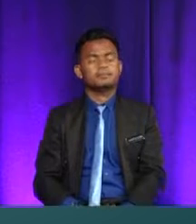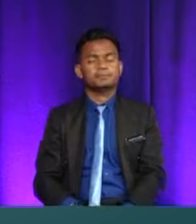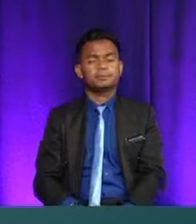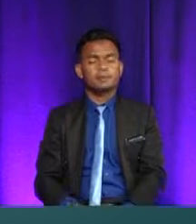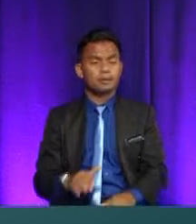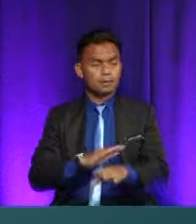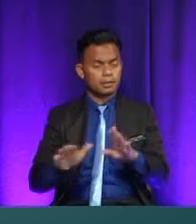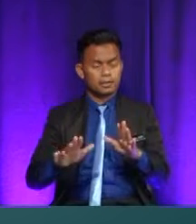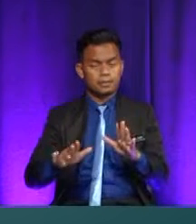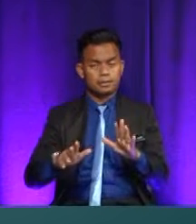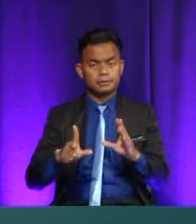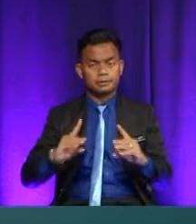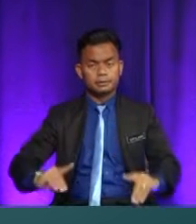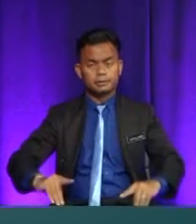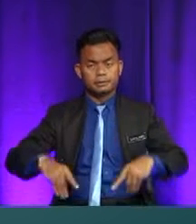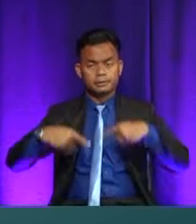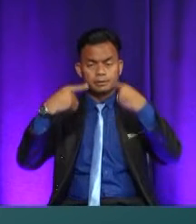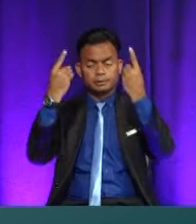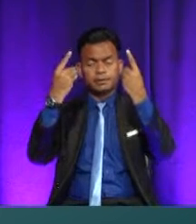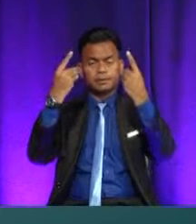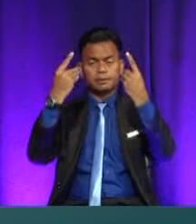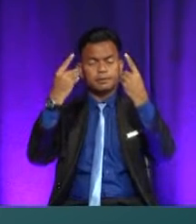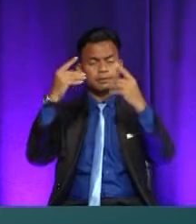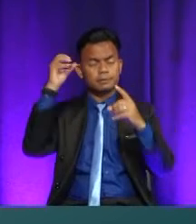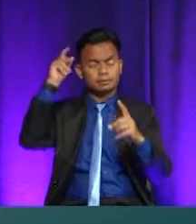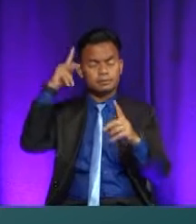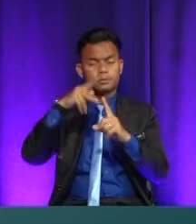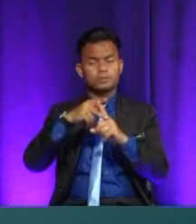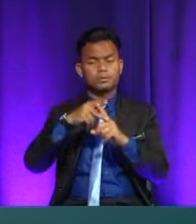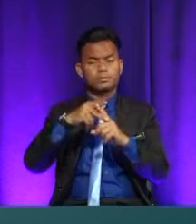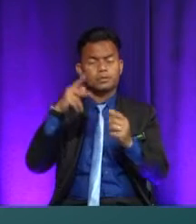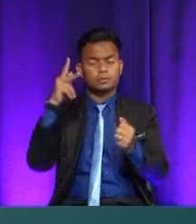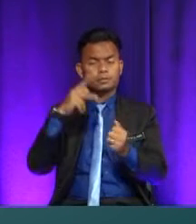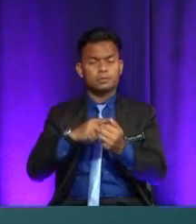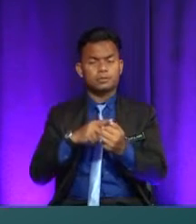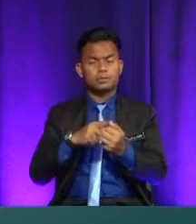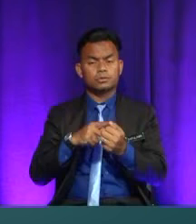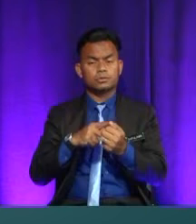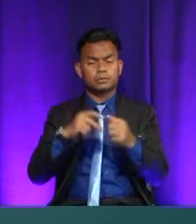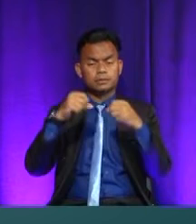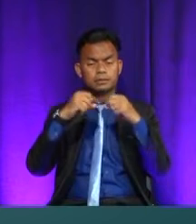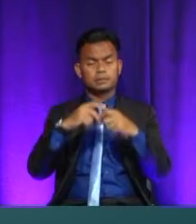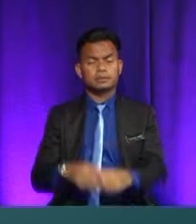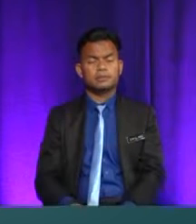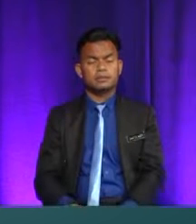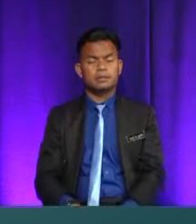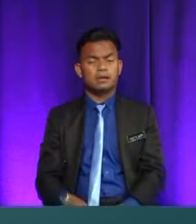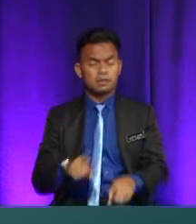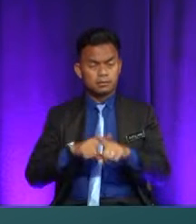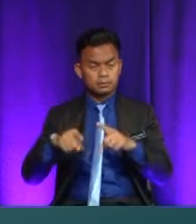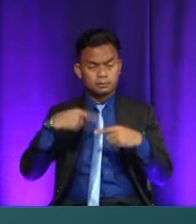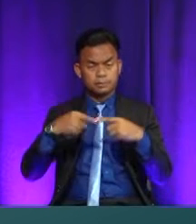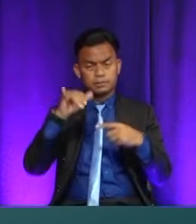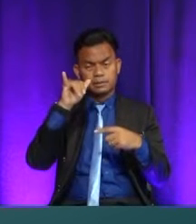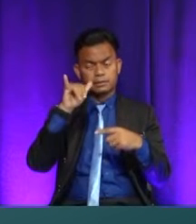tiada kesan foto elektrik karena apa belum melebihi frekuensi ambang tapi bila di dah mulai melebihi